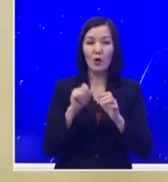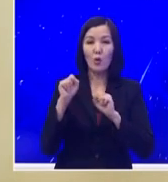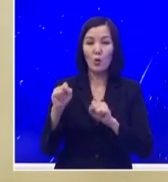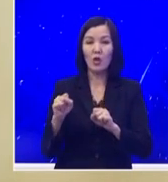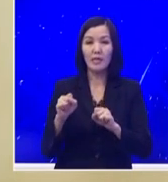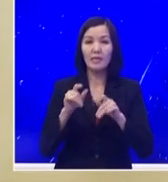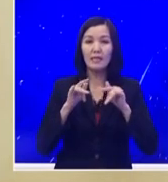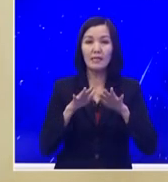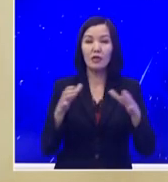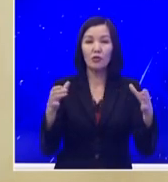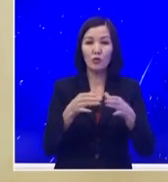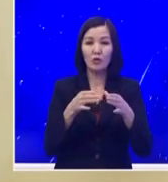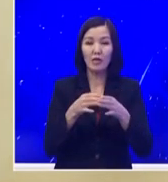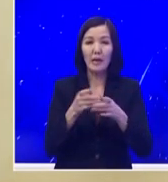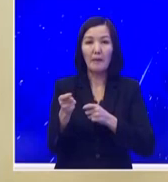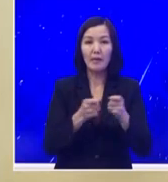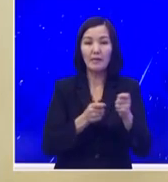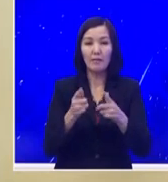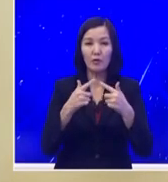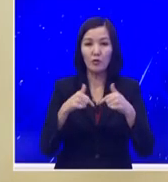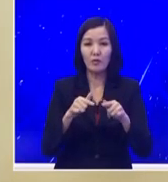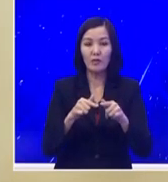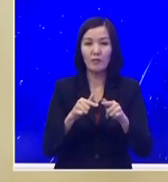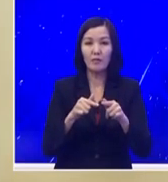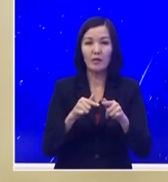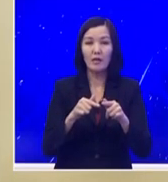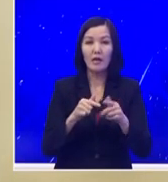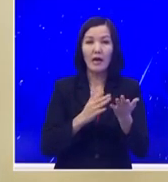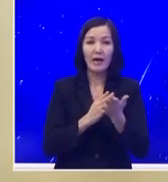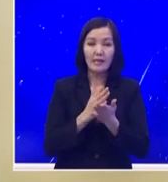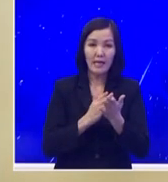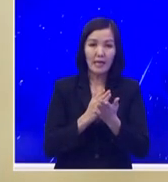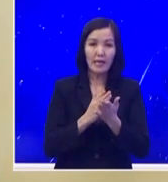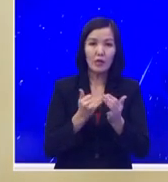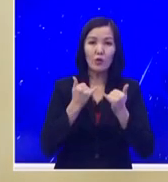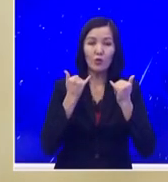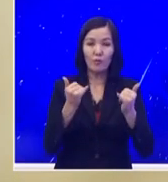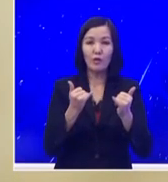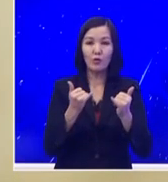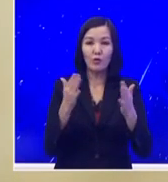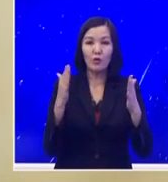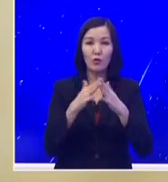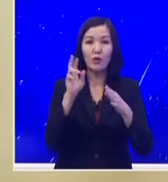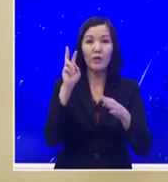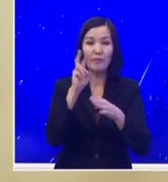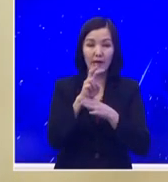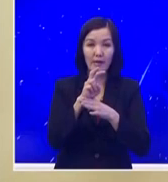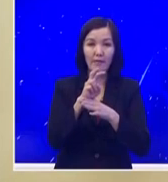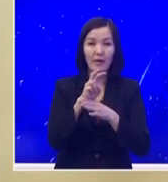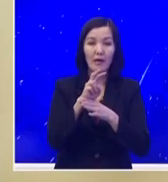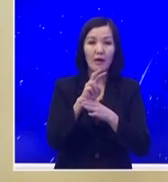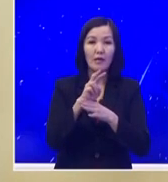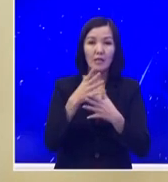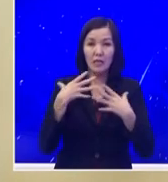жөніндегі басқарманың ұйымдастыруымен арнайы ардагерлерді құрметтеуге, оқсылердің қал